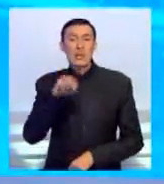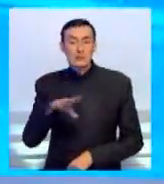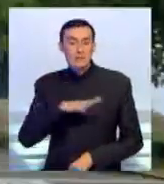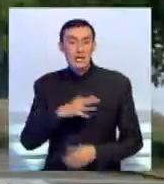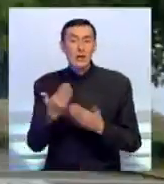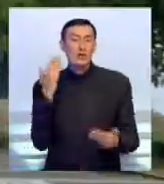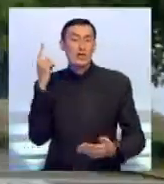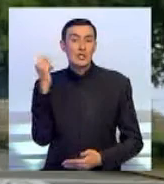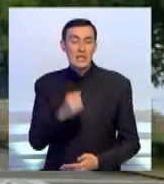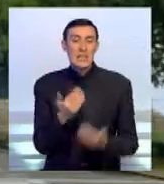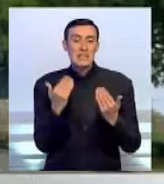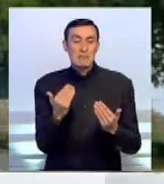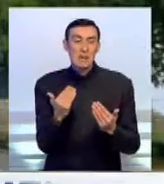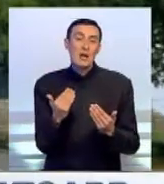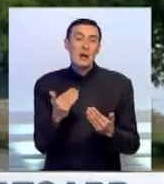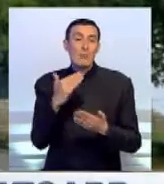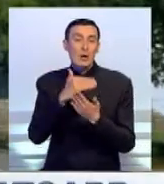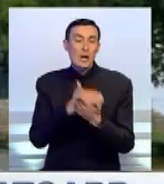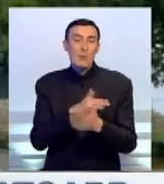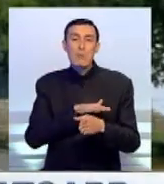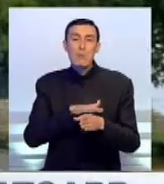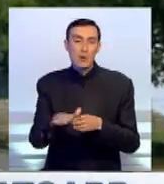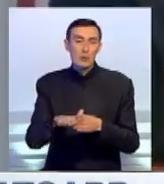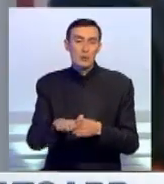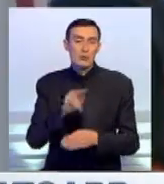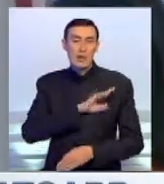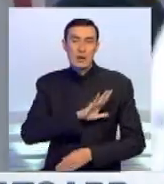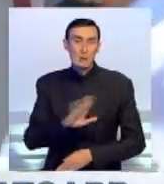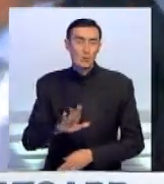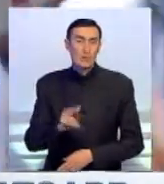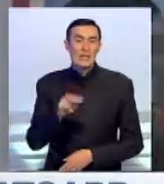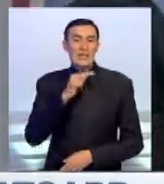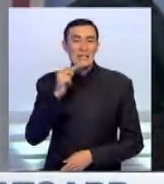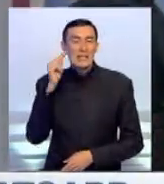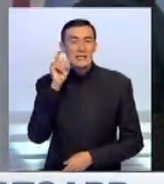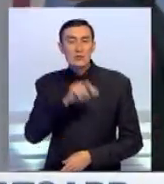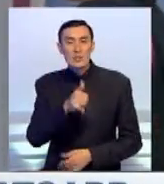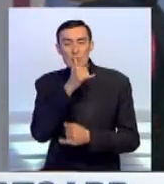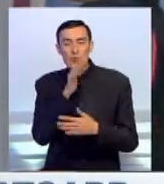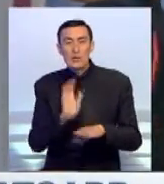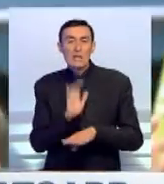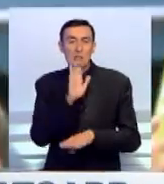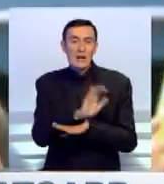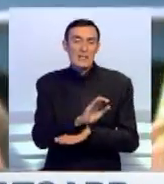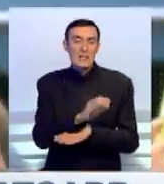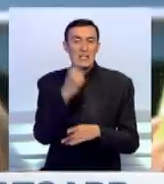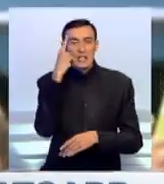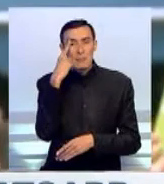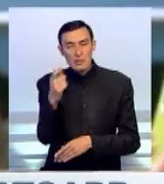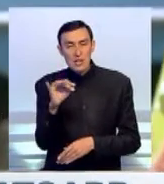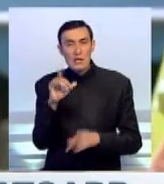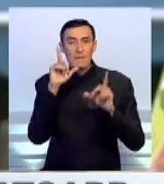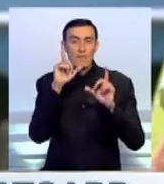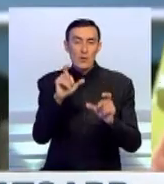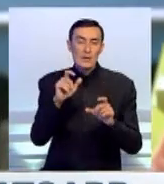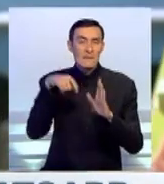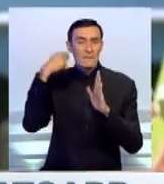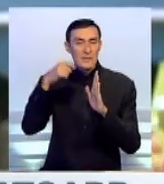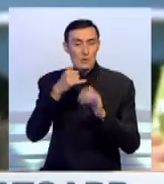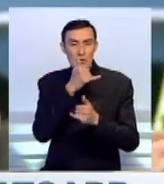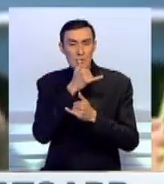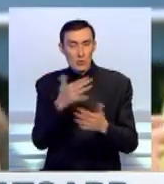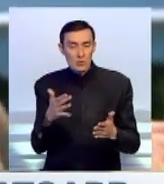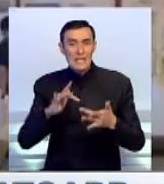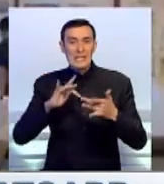прошлой неделе. Теперь же приложение совсем не работает. Китайские пользователи не могут отправить ни текстовые сообщения, ни фото или видео.